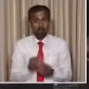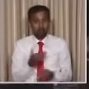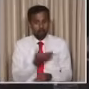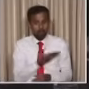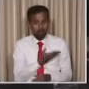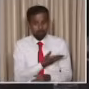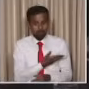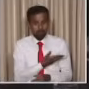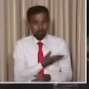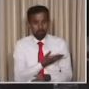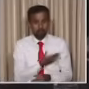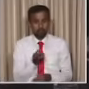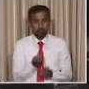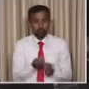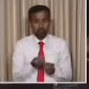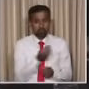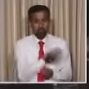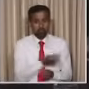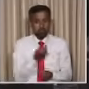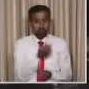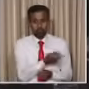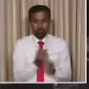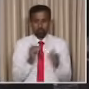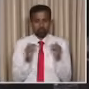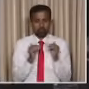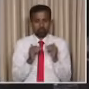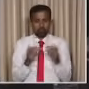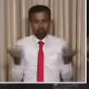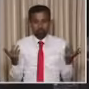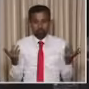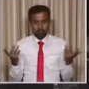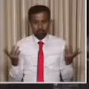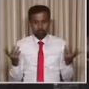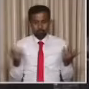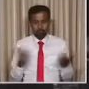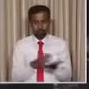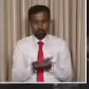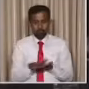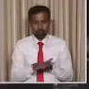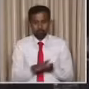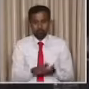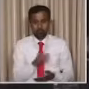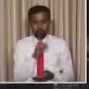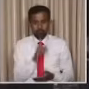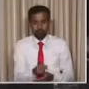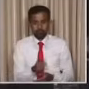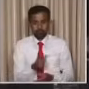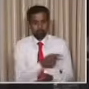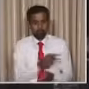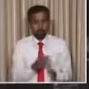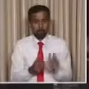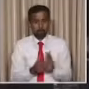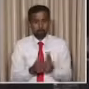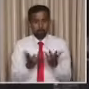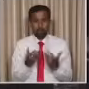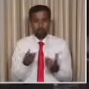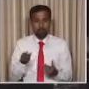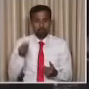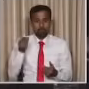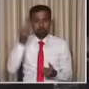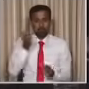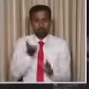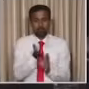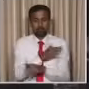ඉන්නවා. ඒ අයට මුදල් වෙන් කරන එක කොහෙත්ම සාධාරණ නැහැ. ඒ නිසා මම ඉතා පැහැදිලිව අවධාරණය කරනවා මේ මිලියන ගාණක් වැඩි කරලා